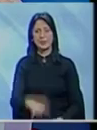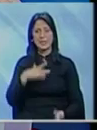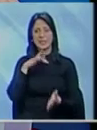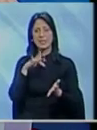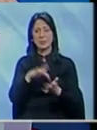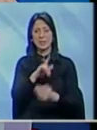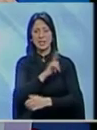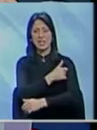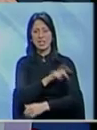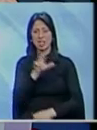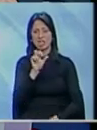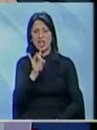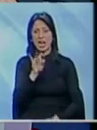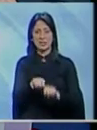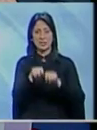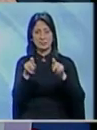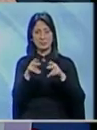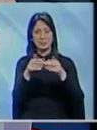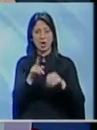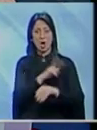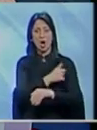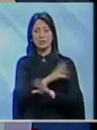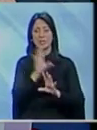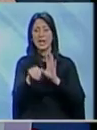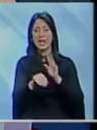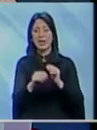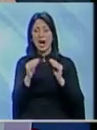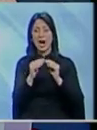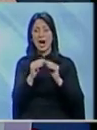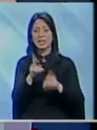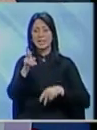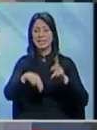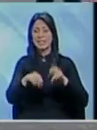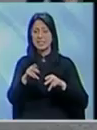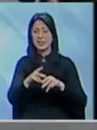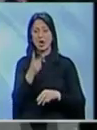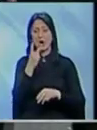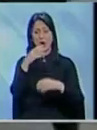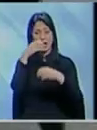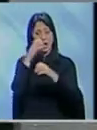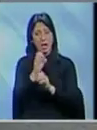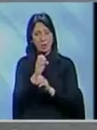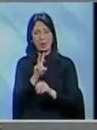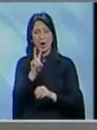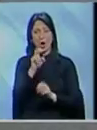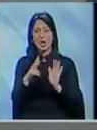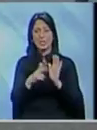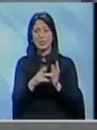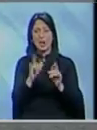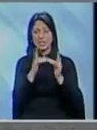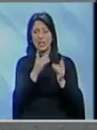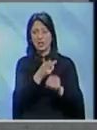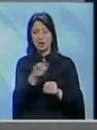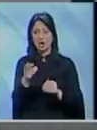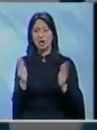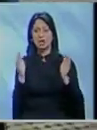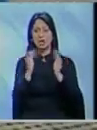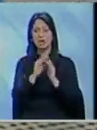Tbilisi klinika Gerardsi gaixsna. Hospitalshi ganthavsebulia 10 saoperatsio, 2 laboratoria da 208 saatsoli.